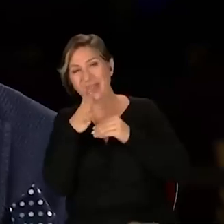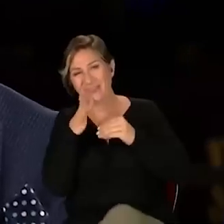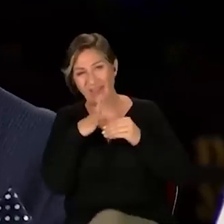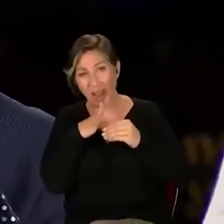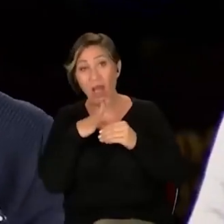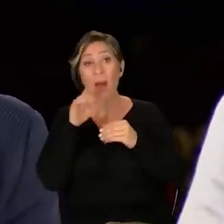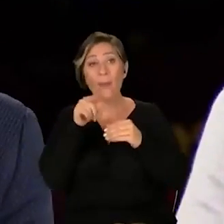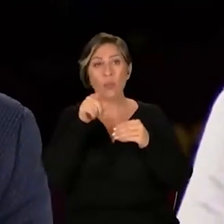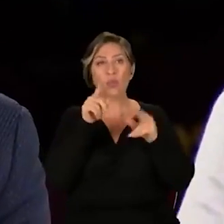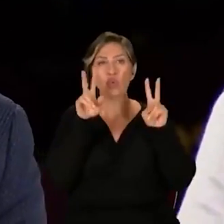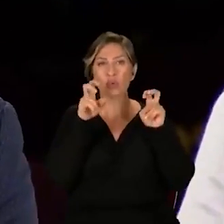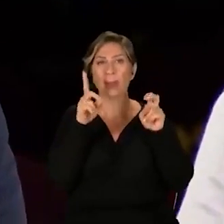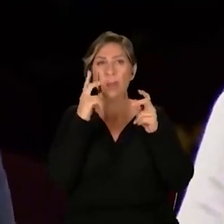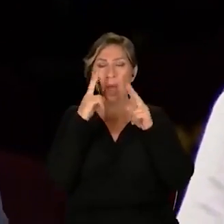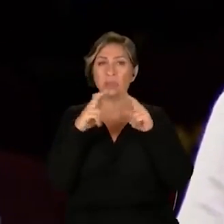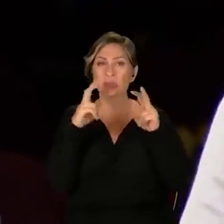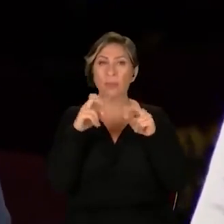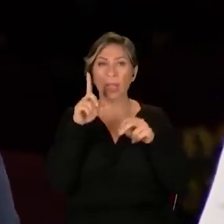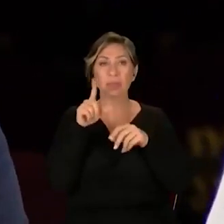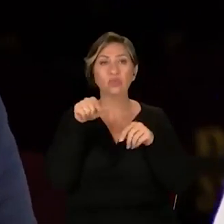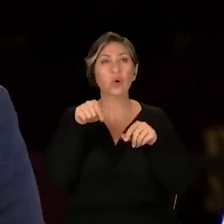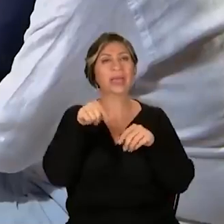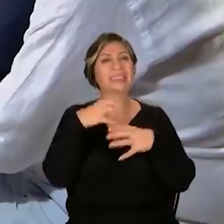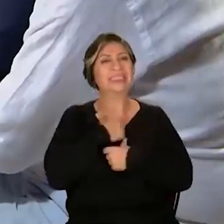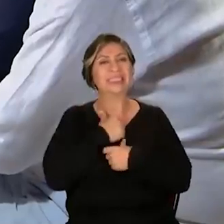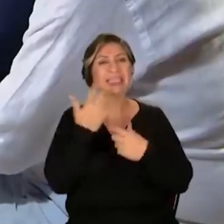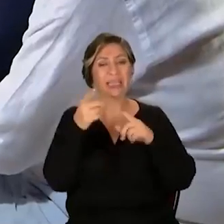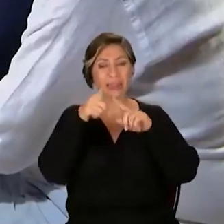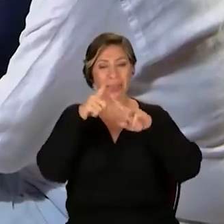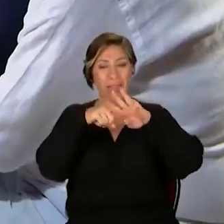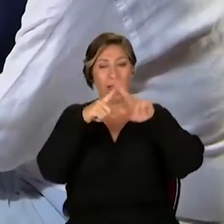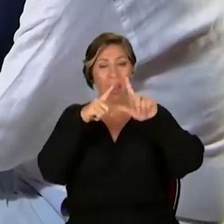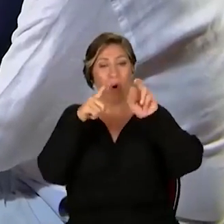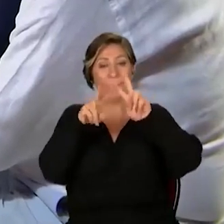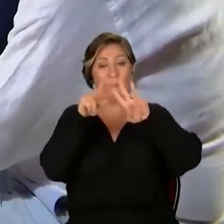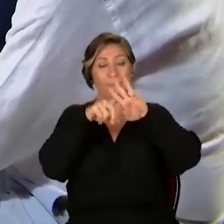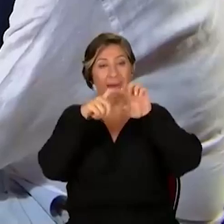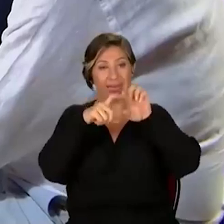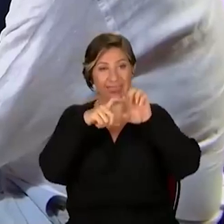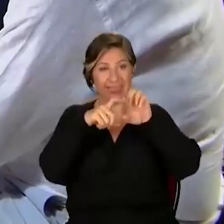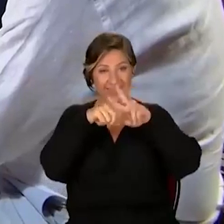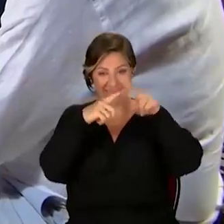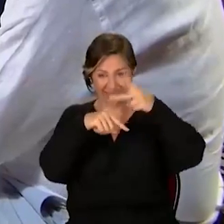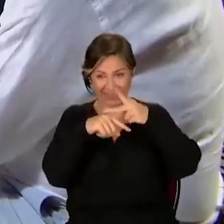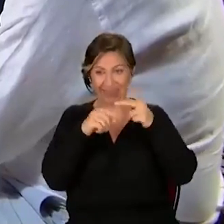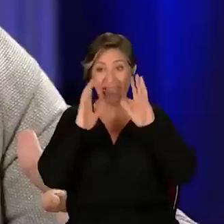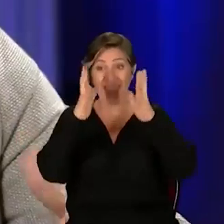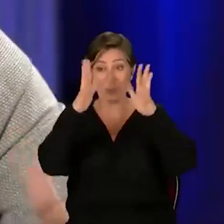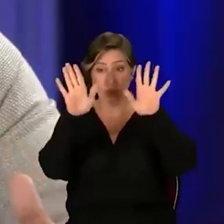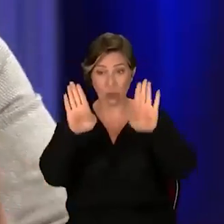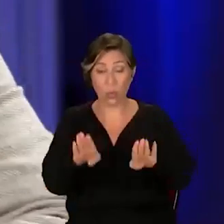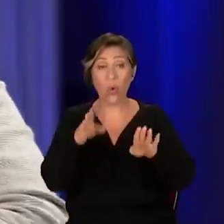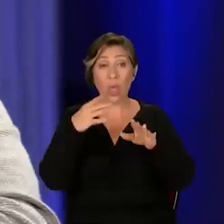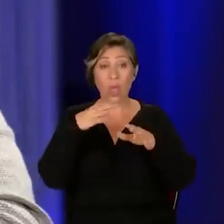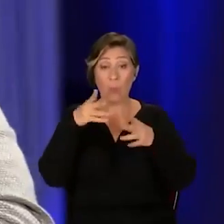var. Ama bu konuda biraz da genetik konu. Şu andaki sıkıntı şu. Telomeraz aktivitesini durdurduğun zaman hücreyi ölümsüz yapıyorsun ama